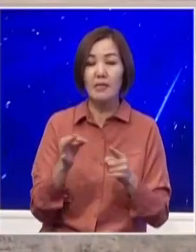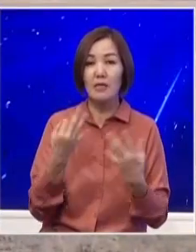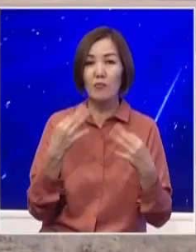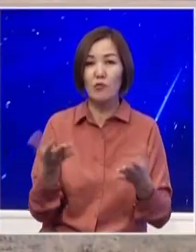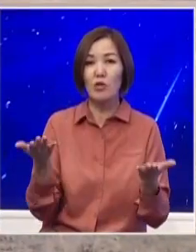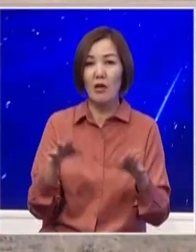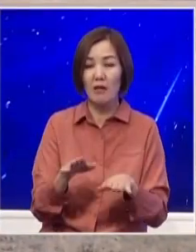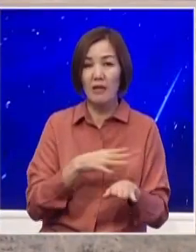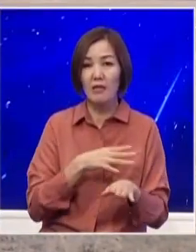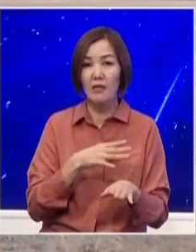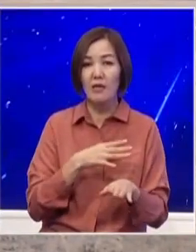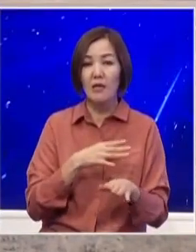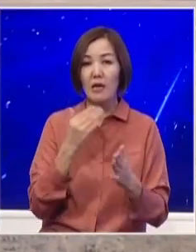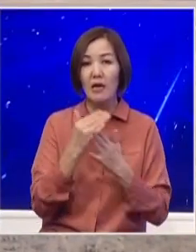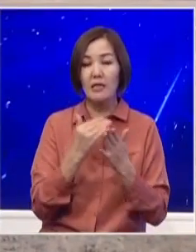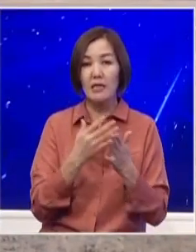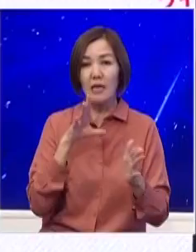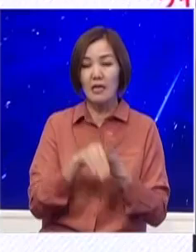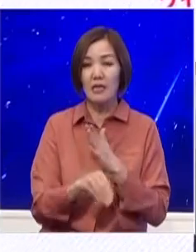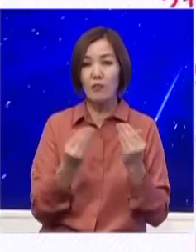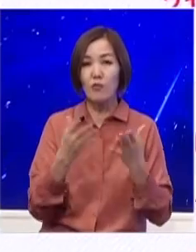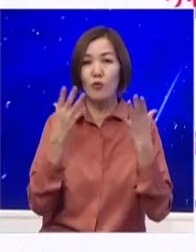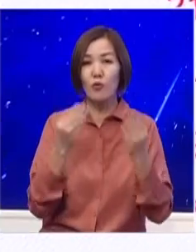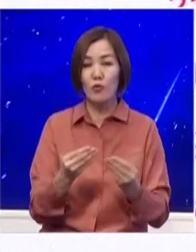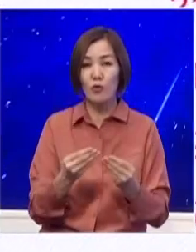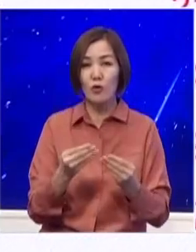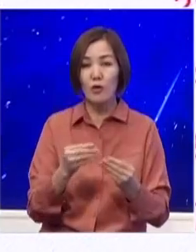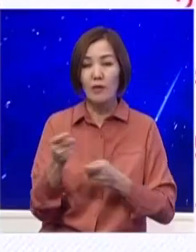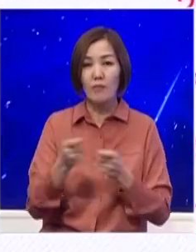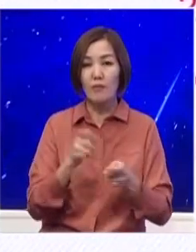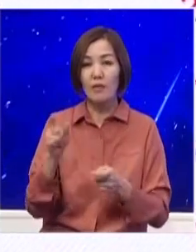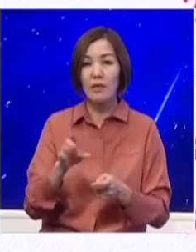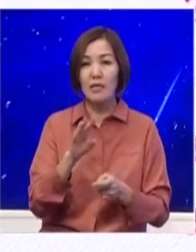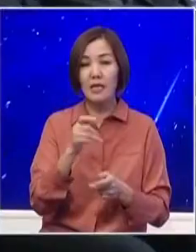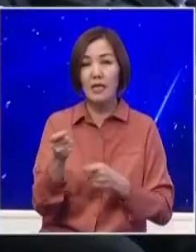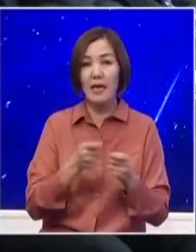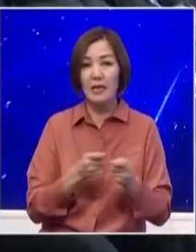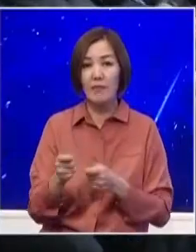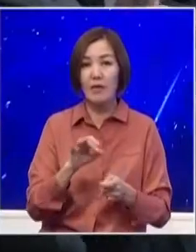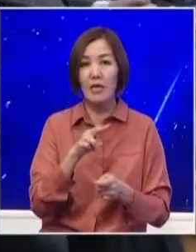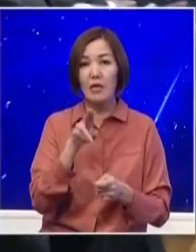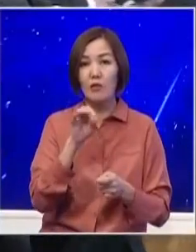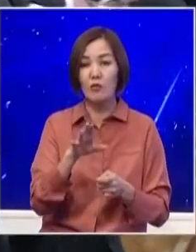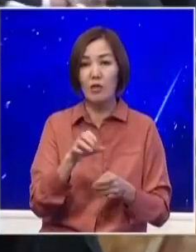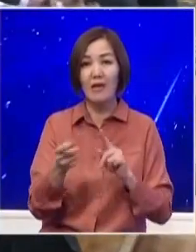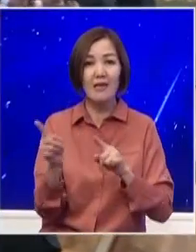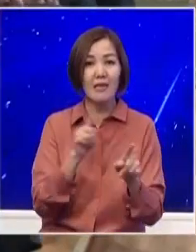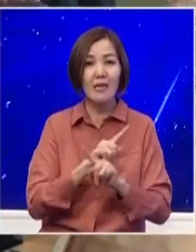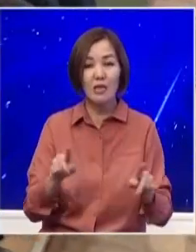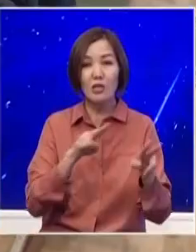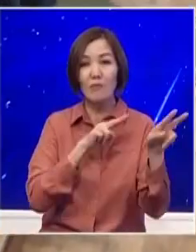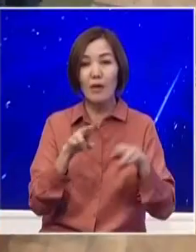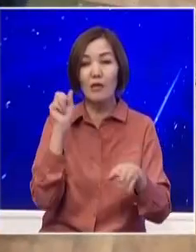пайдаланбайтын жеке фирмалардың қатарына кіреді. Осы мәселелердің барлығы Бейбіт Исабаев Ескелді ауданының әкімі Елдос Ахметовқа ерекше